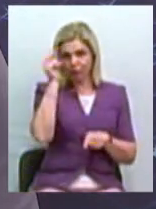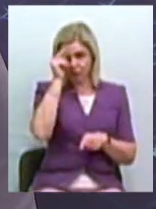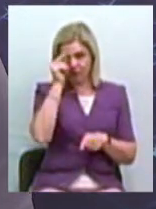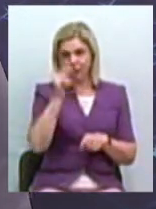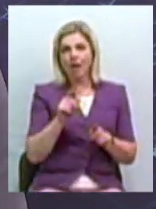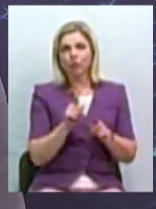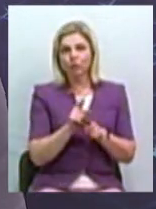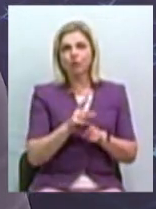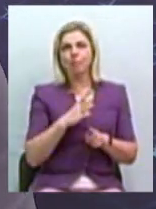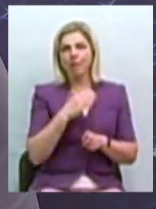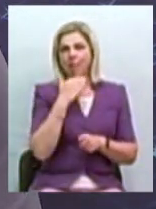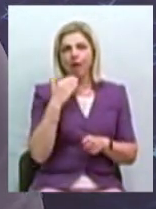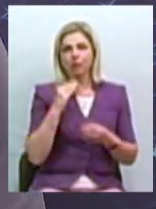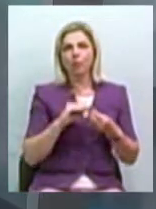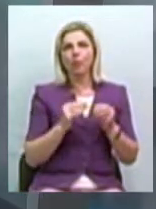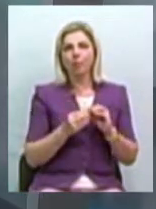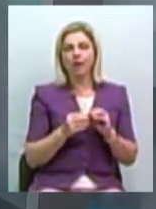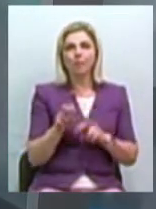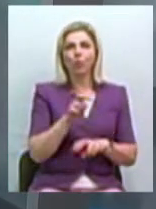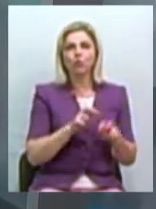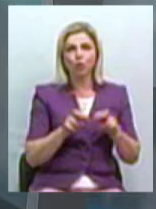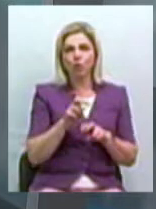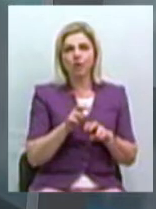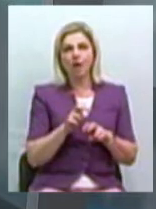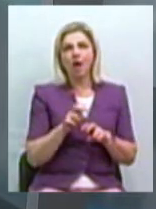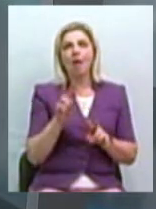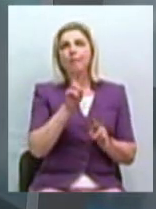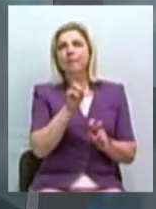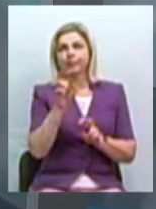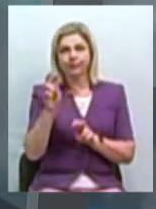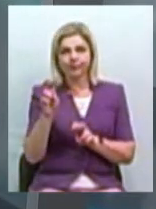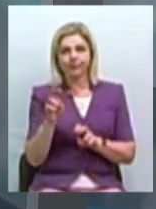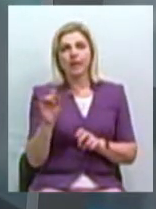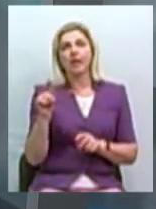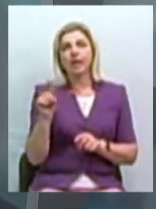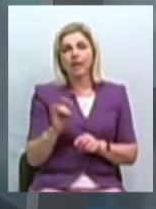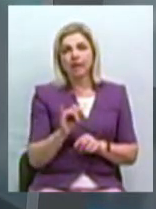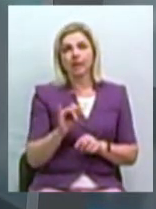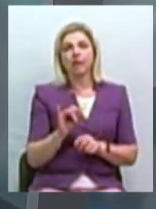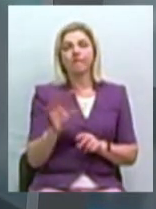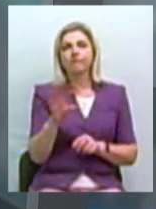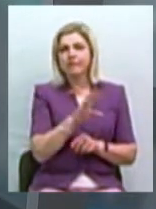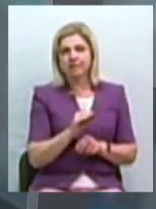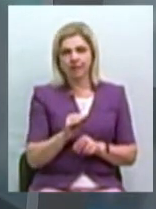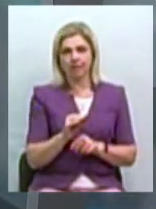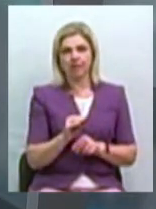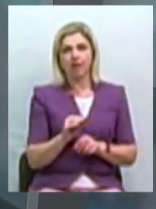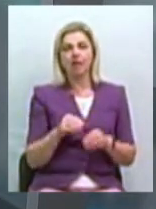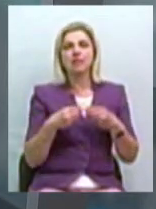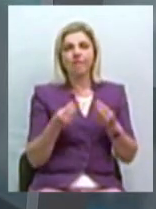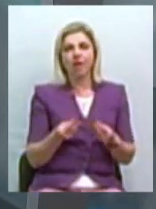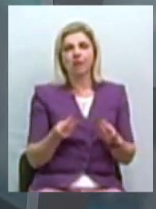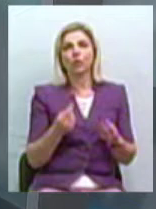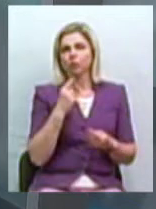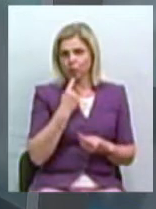багато проблем з пошуком підрядних організацій. Та все це давало якісь